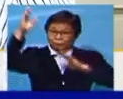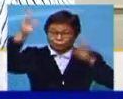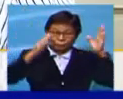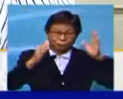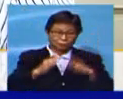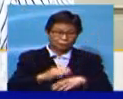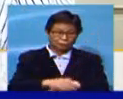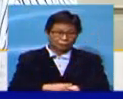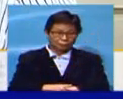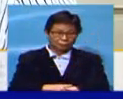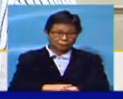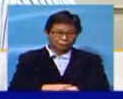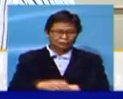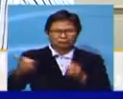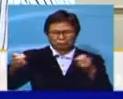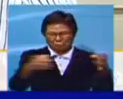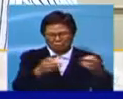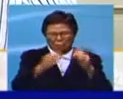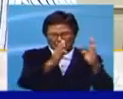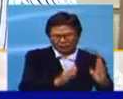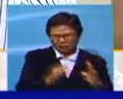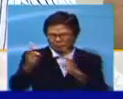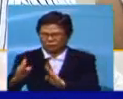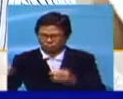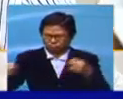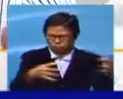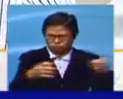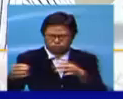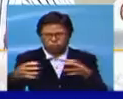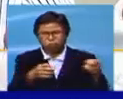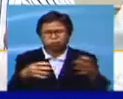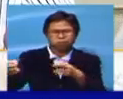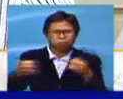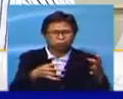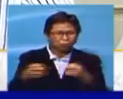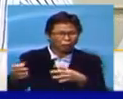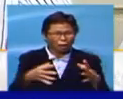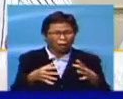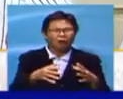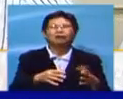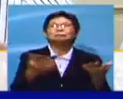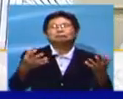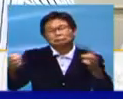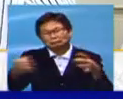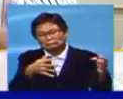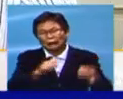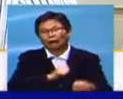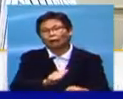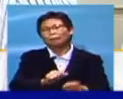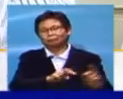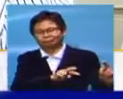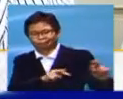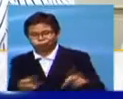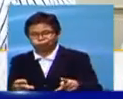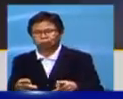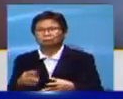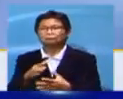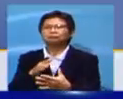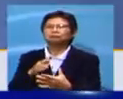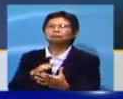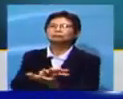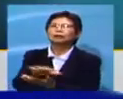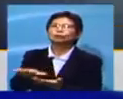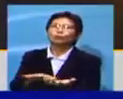segi perterlingkahan kaum dan perterlingkahan agama ni yang boleh membawa kepada